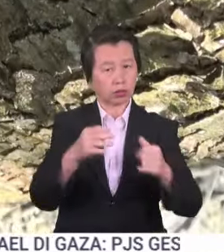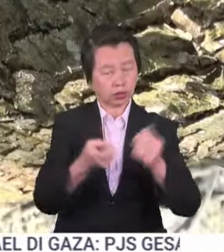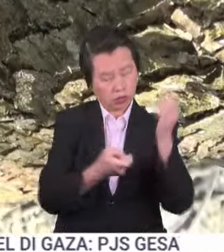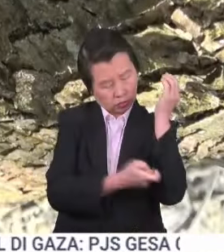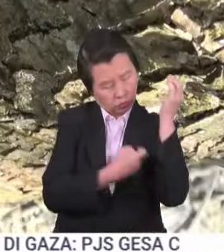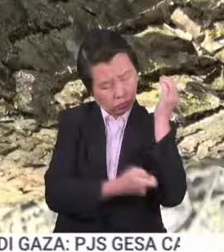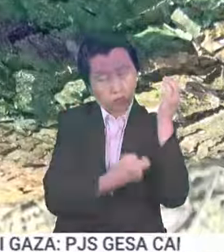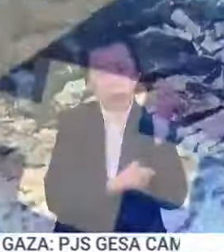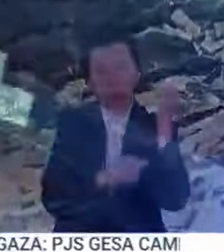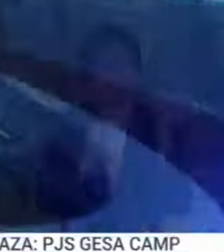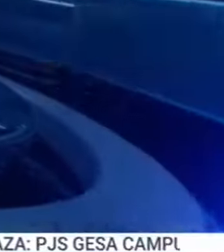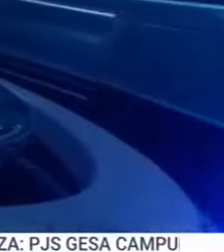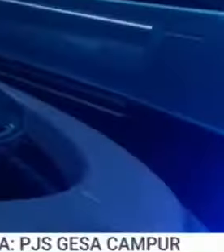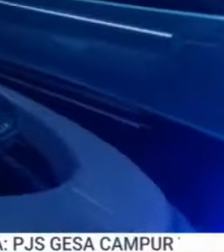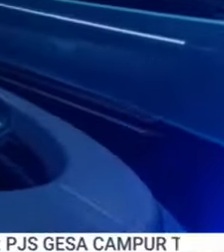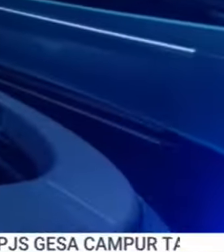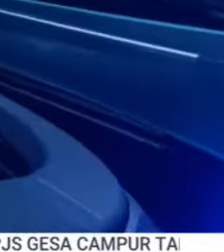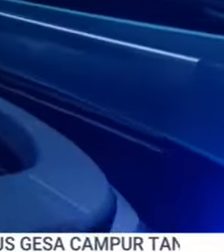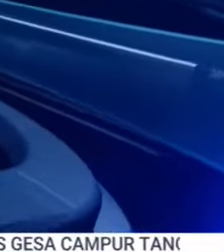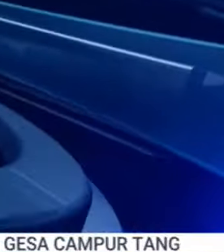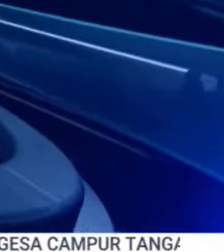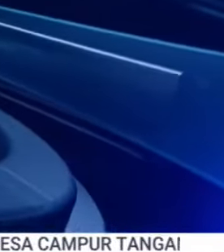diusahakan.